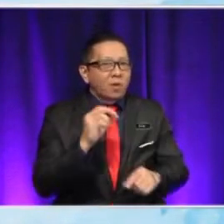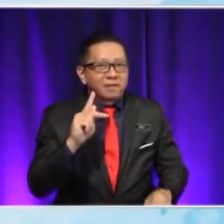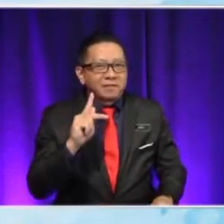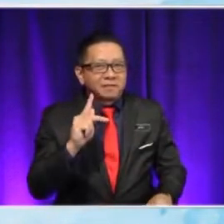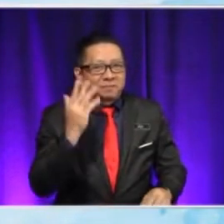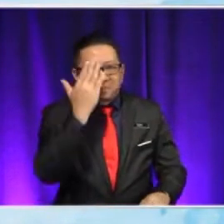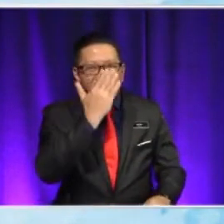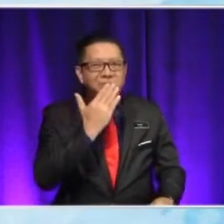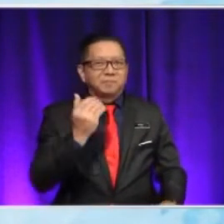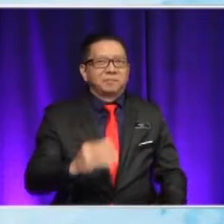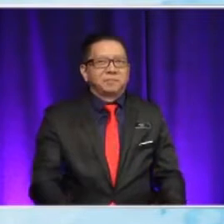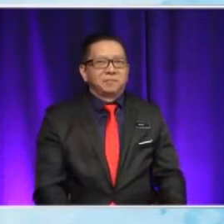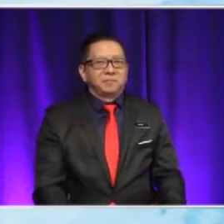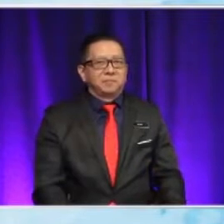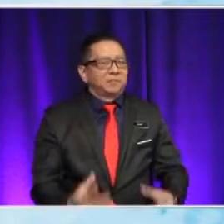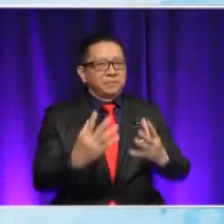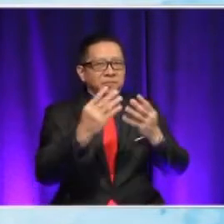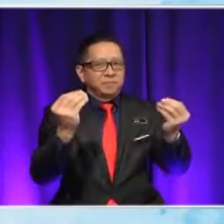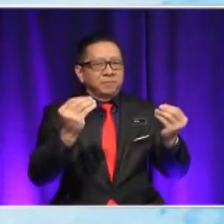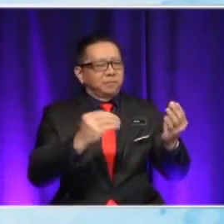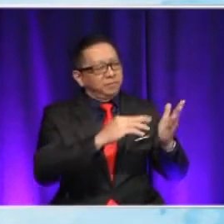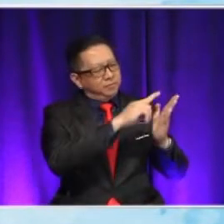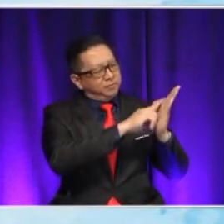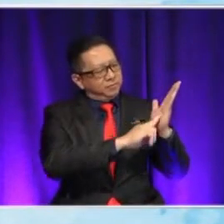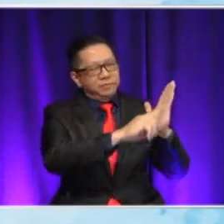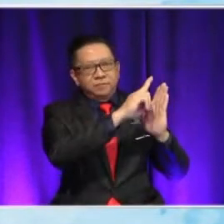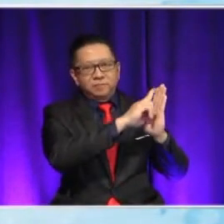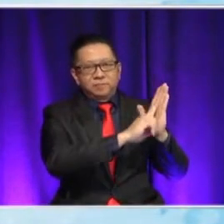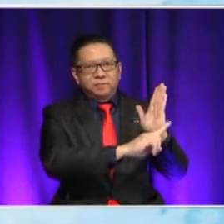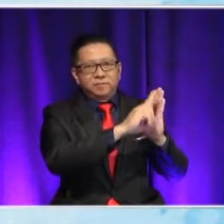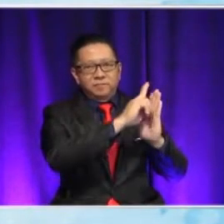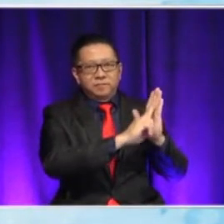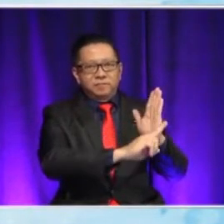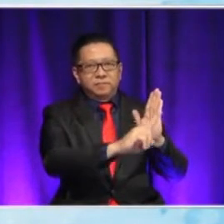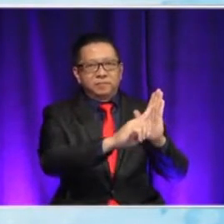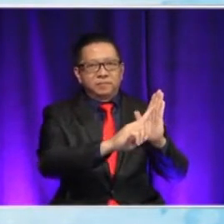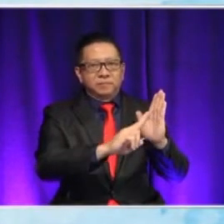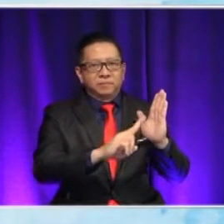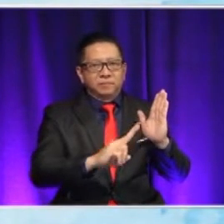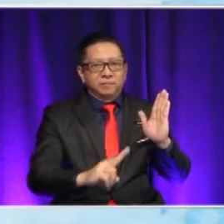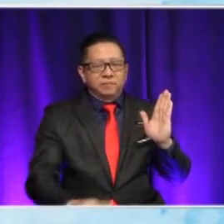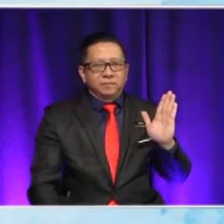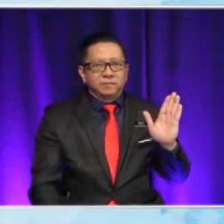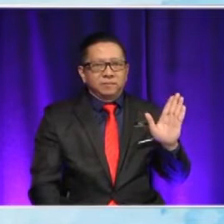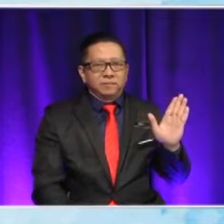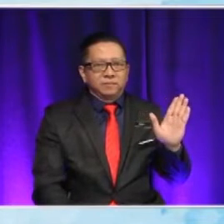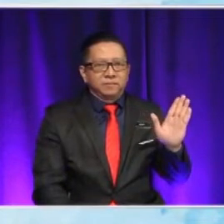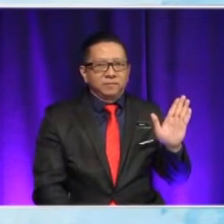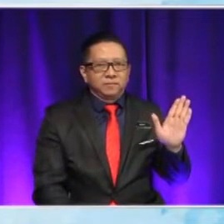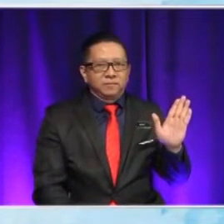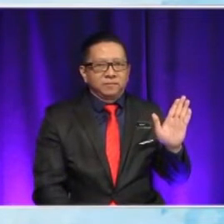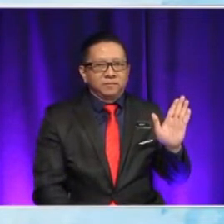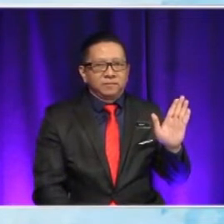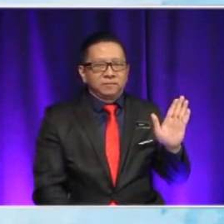Oke mungkin hal cuma kita habis karena beliau Pasti lagi oke oke bagus coba